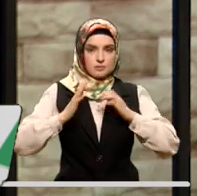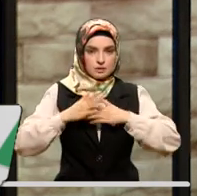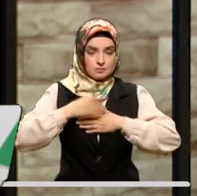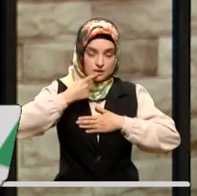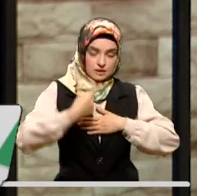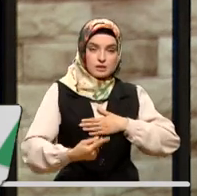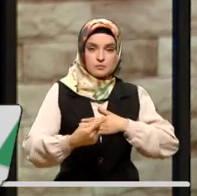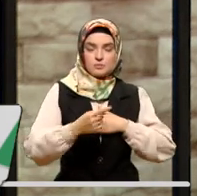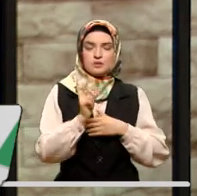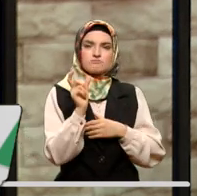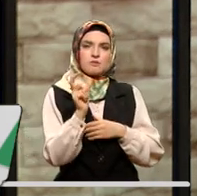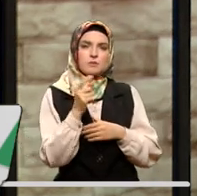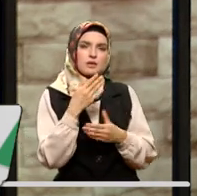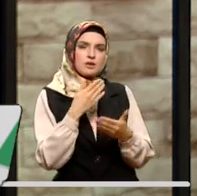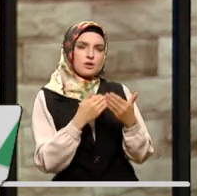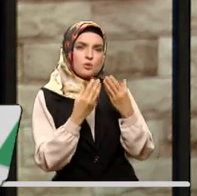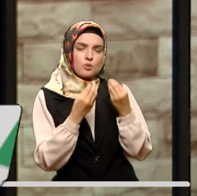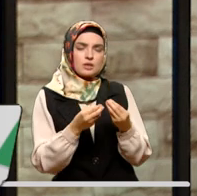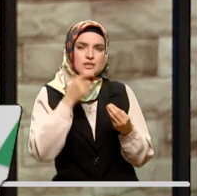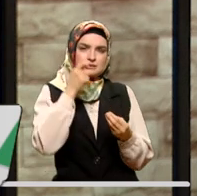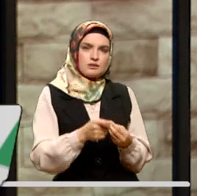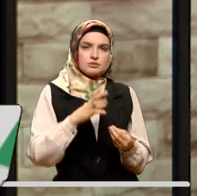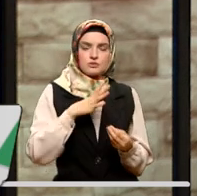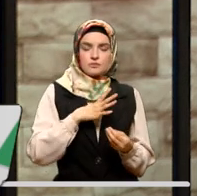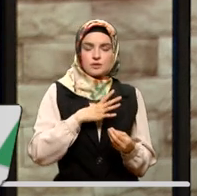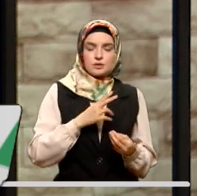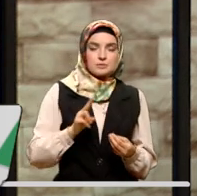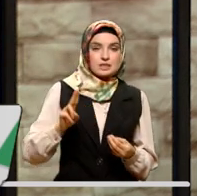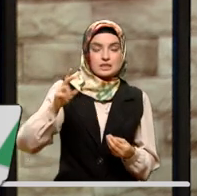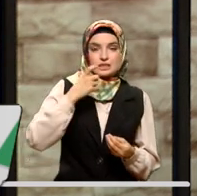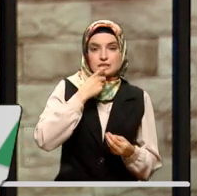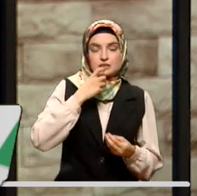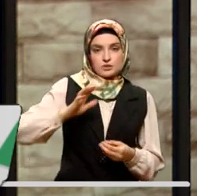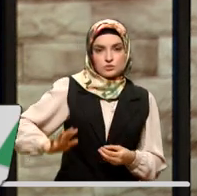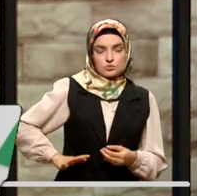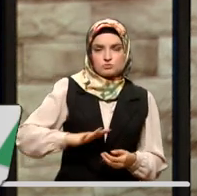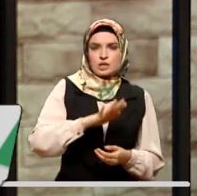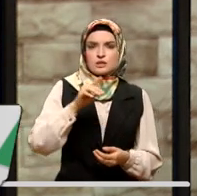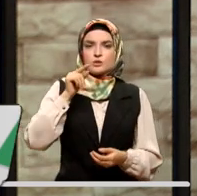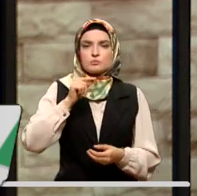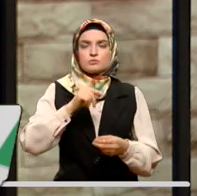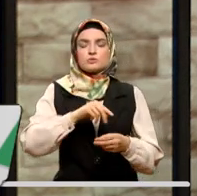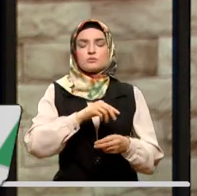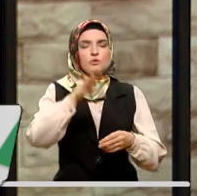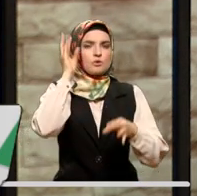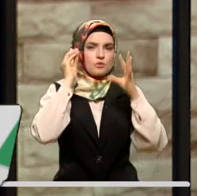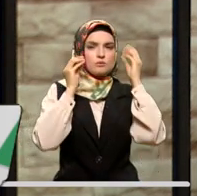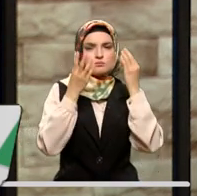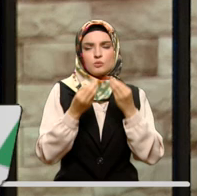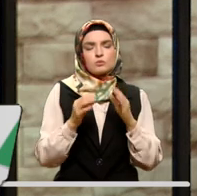emredin ifadesinin altında yatan gerçek şu. Aslında 7 yaşındaki çocuk her şekliyle bunu öğrenebilme